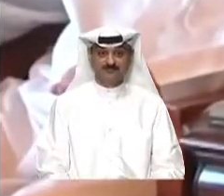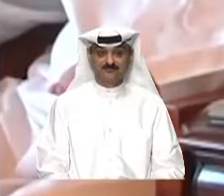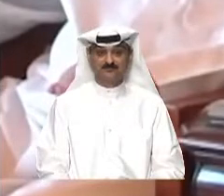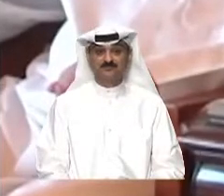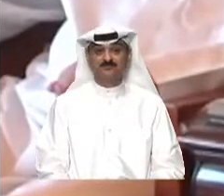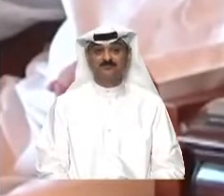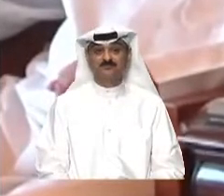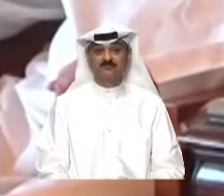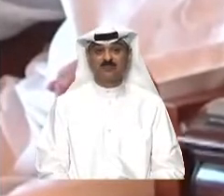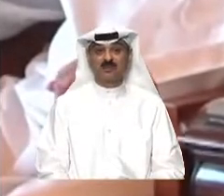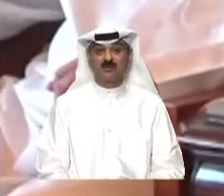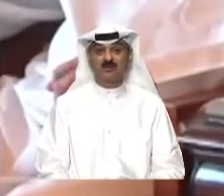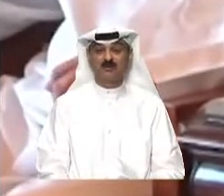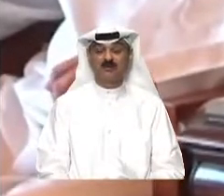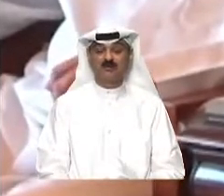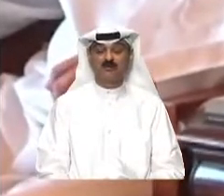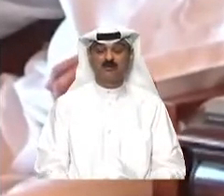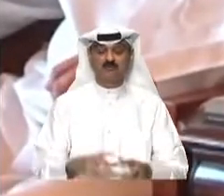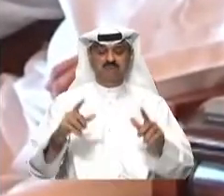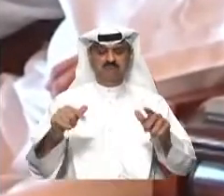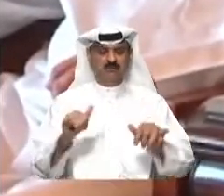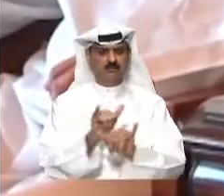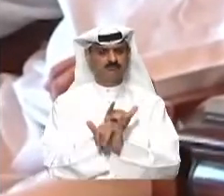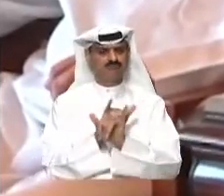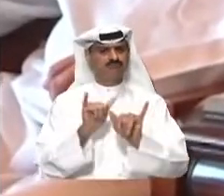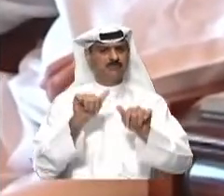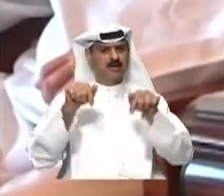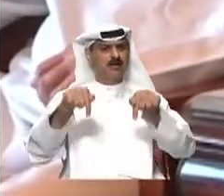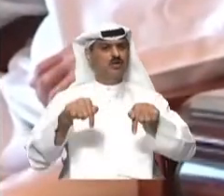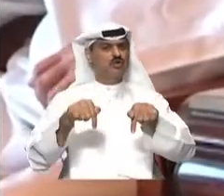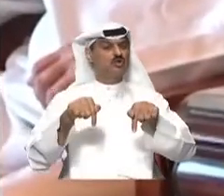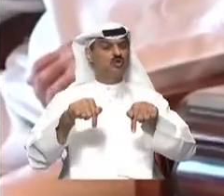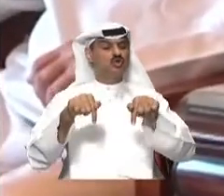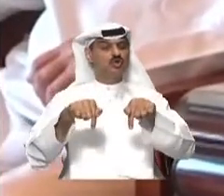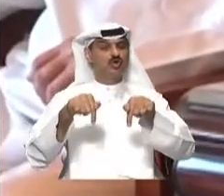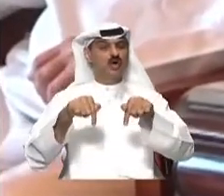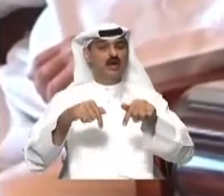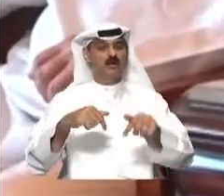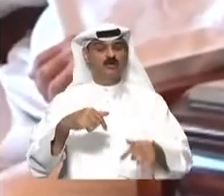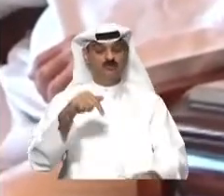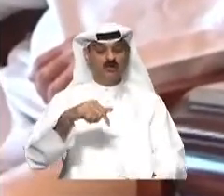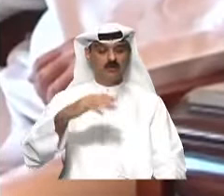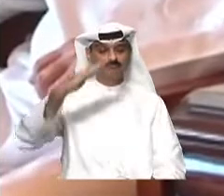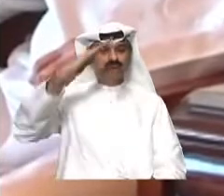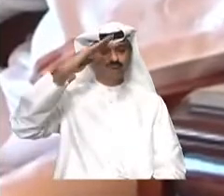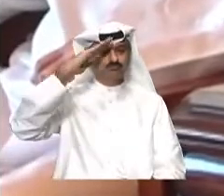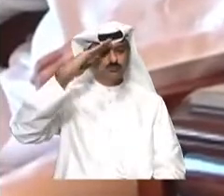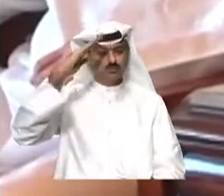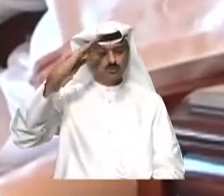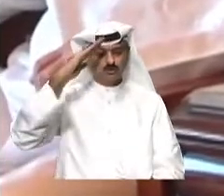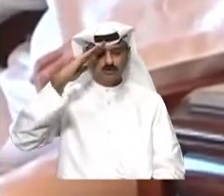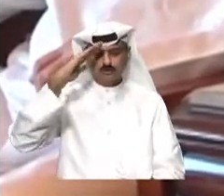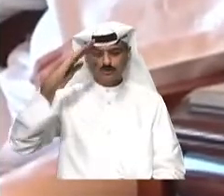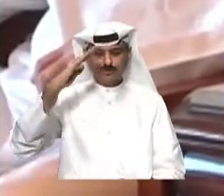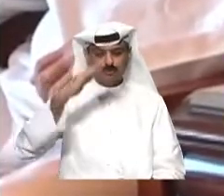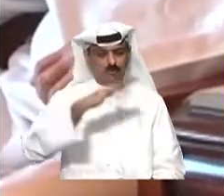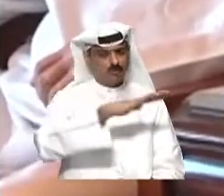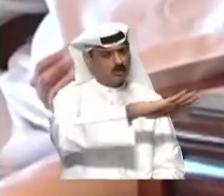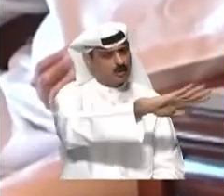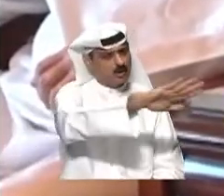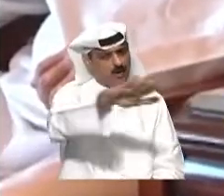أخواني، لا يسعني في هذه المناسبة إلا أنا أشكركم جزيل الشكر على كل ما قمتم